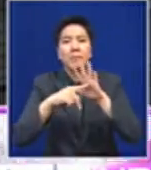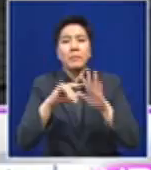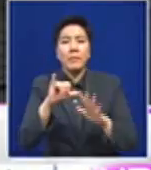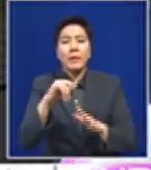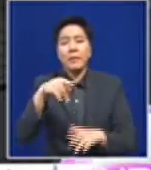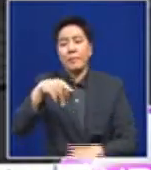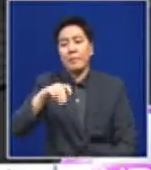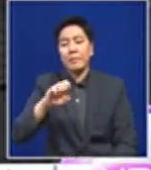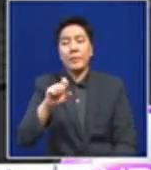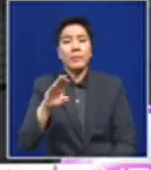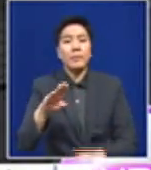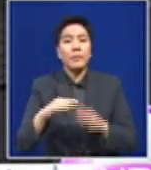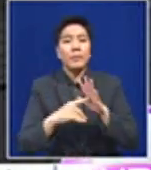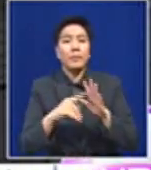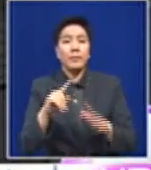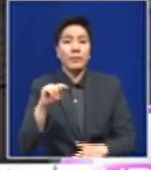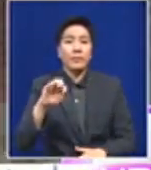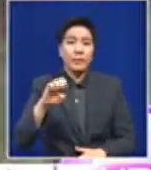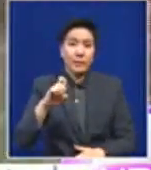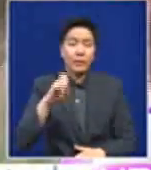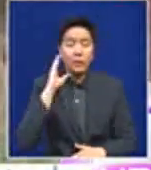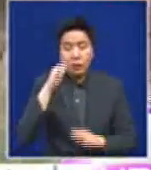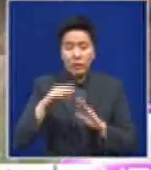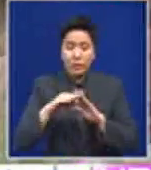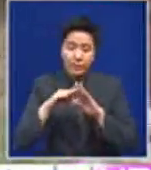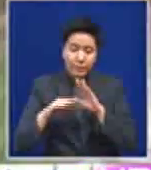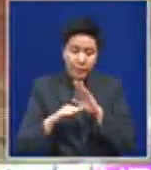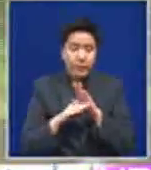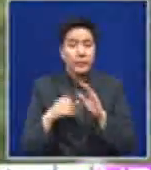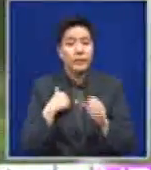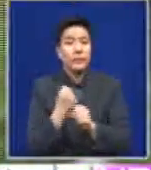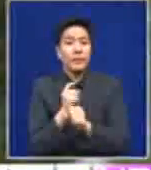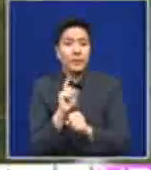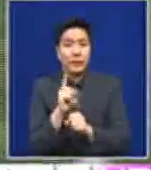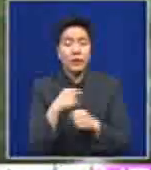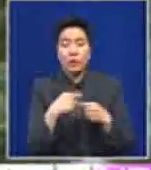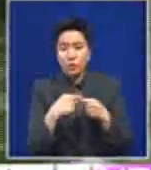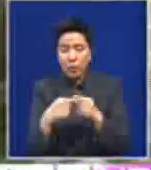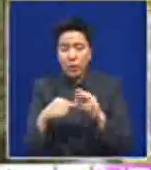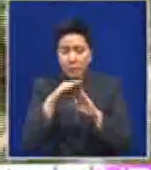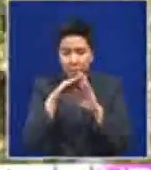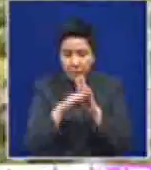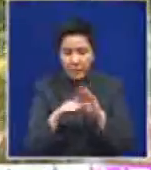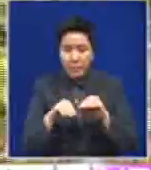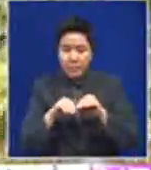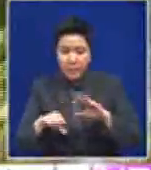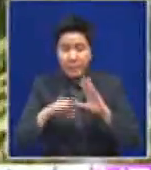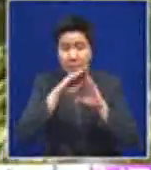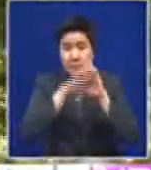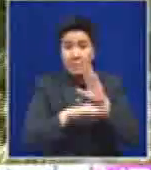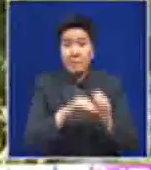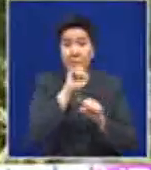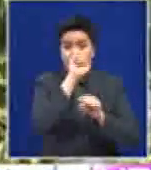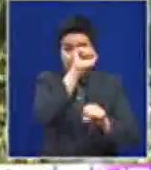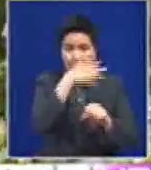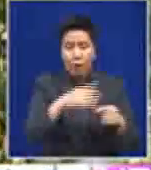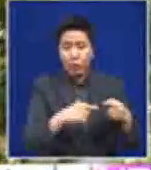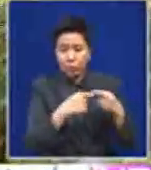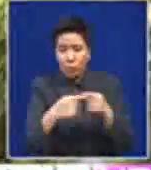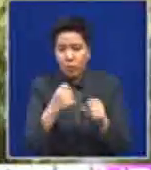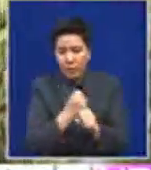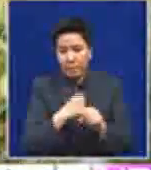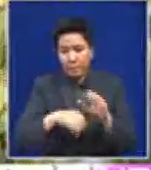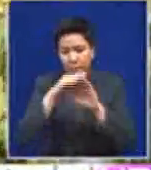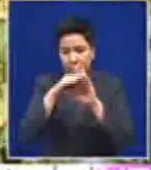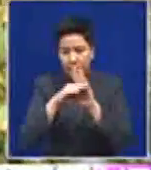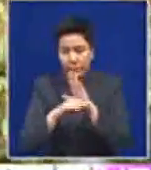ขึ้นอยู่กับกระบวนการนะฮะหลังจากที่เราได้ประกาศเป็นพื้นที่ภัยพิบัติแล้วก็จะมีกระบวนการในการสมัคร